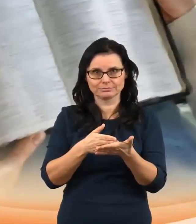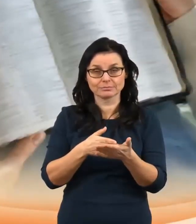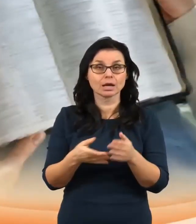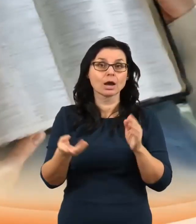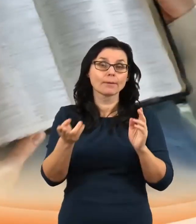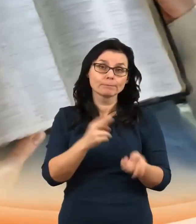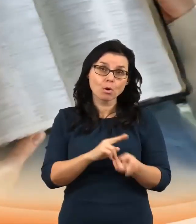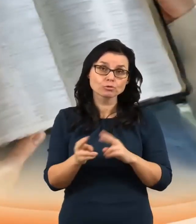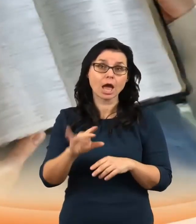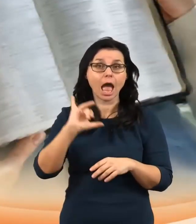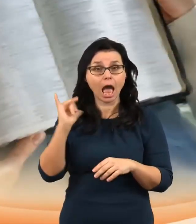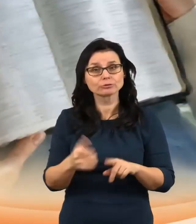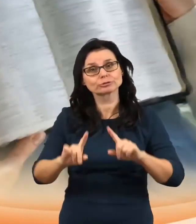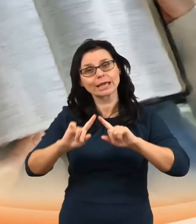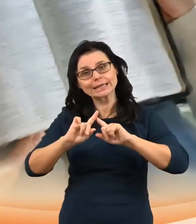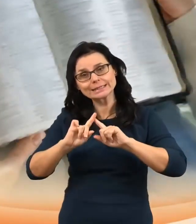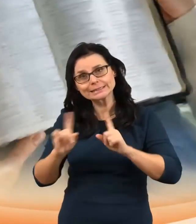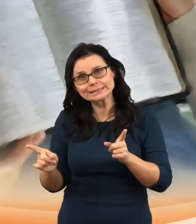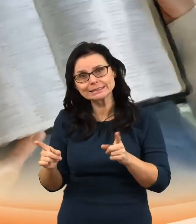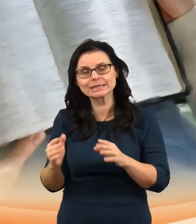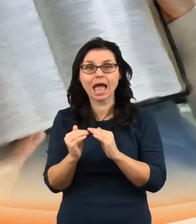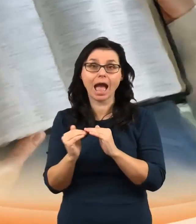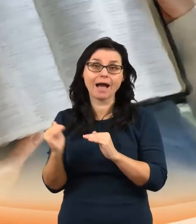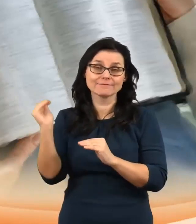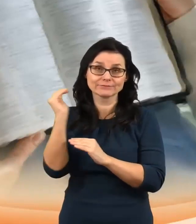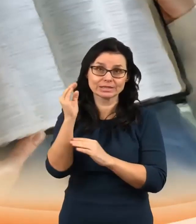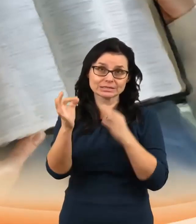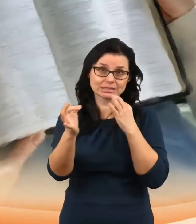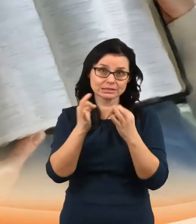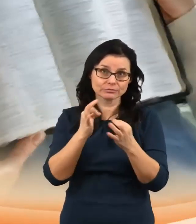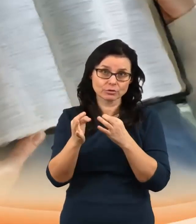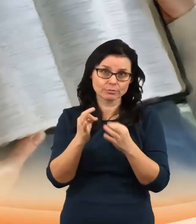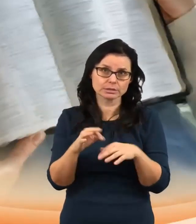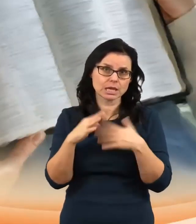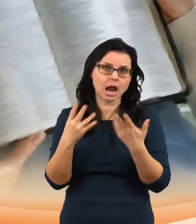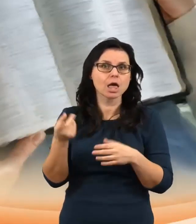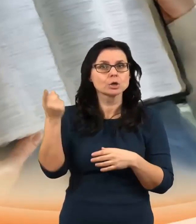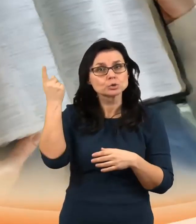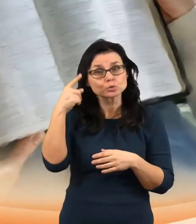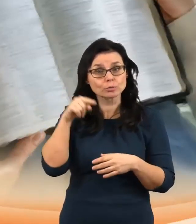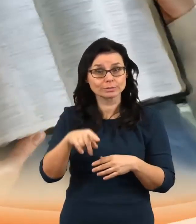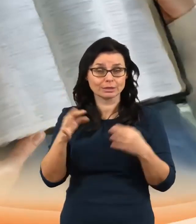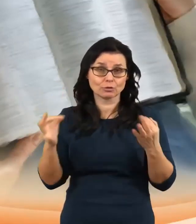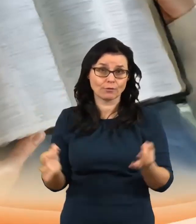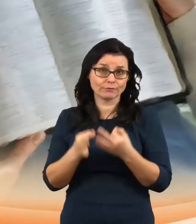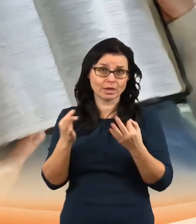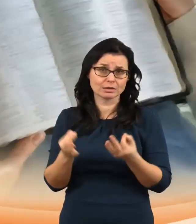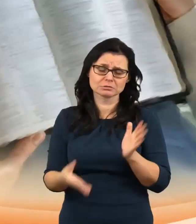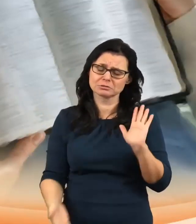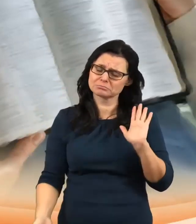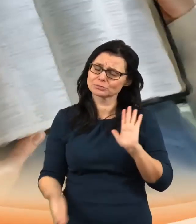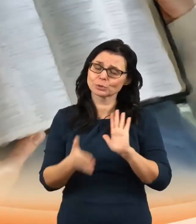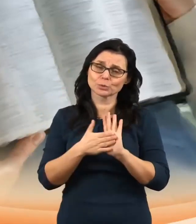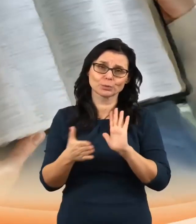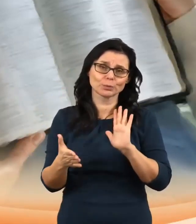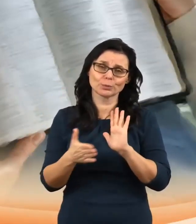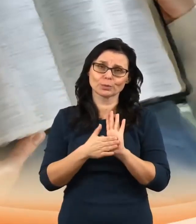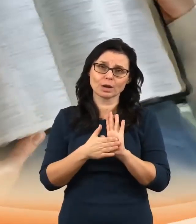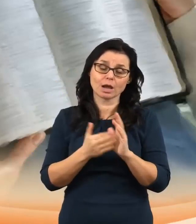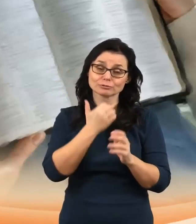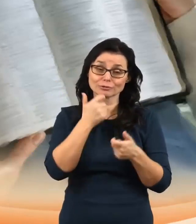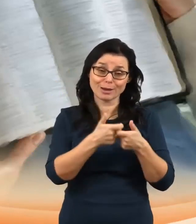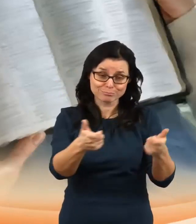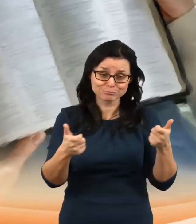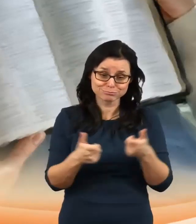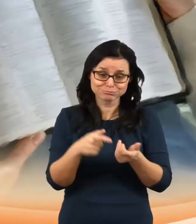bychom chtěli vidět ještě něco jiného a víc, ale studium těchto věcí nás přesvědčuje o tom, že Bible